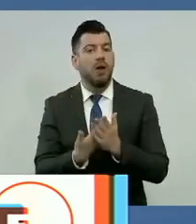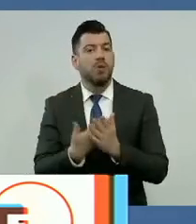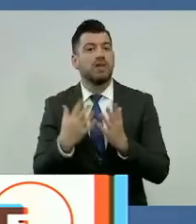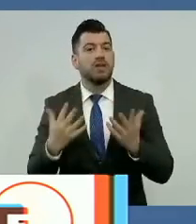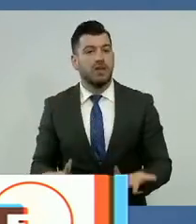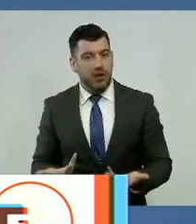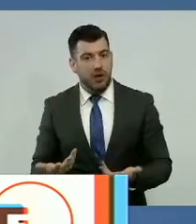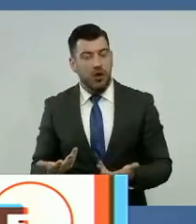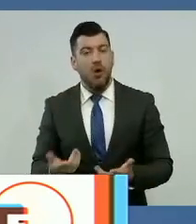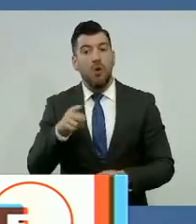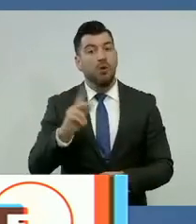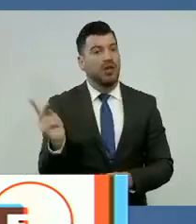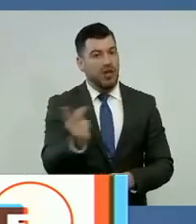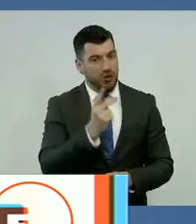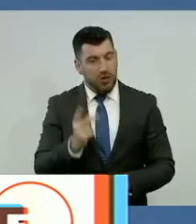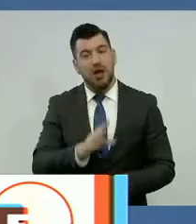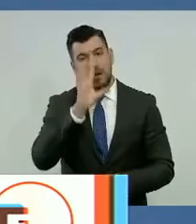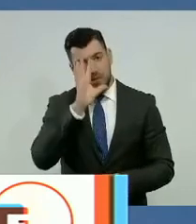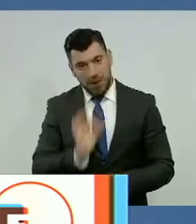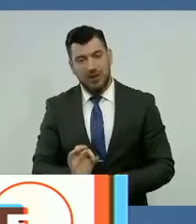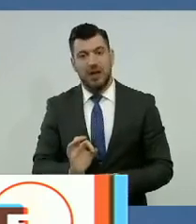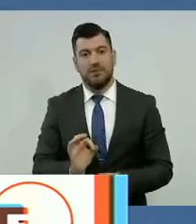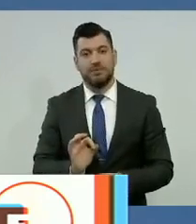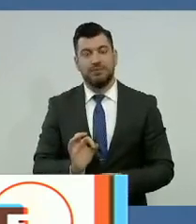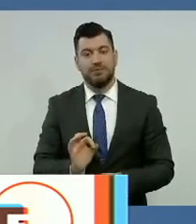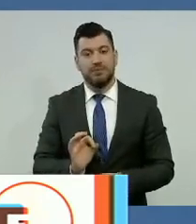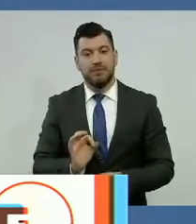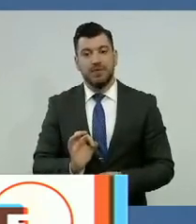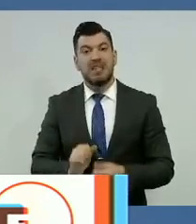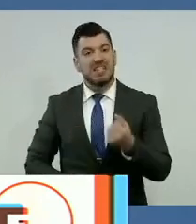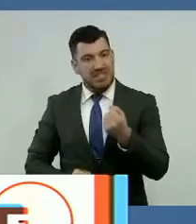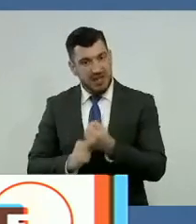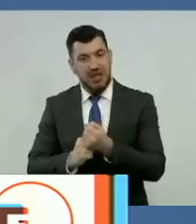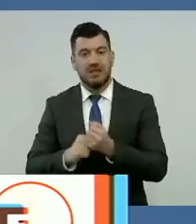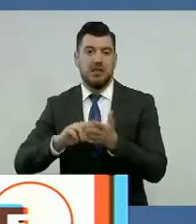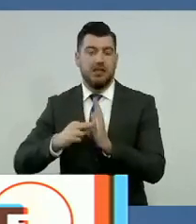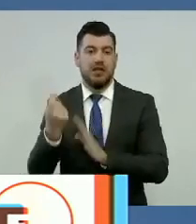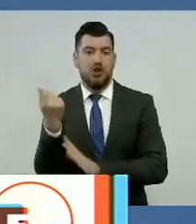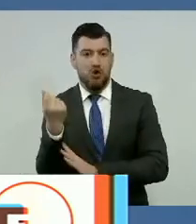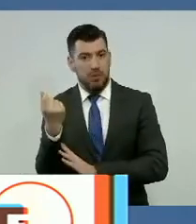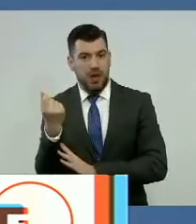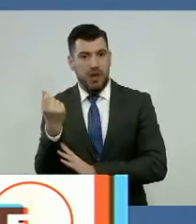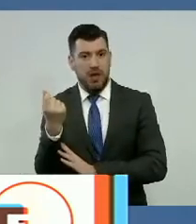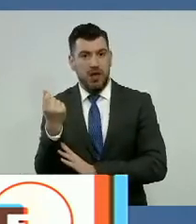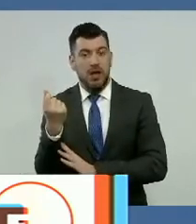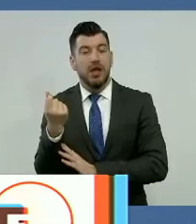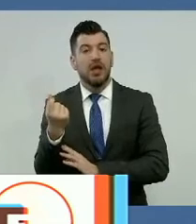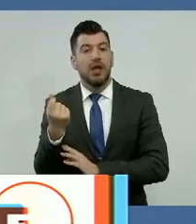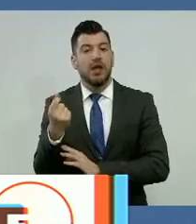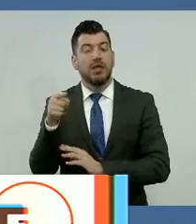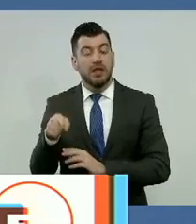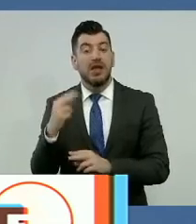σημαντική συμβολή της πολιτείας στη στήριξη αρχικά της βιωσιμότητας και πλέον της ρευστότητας